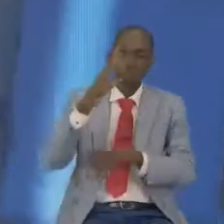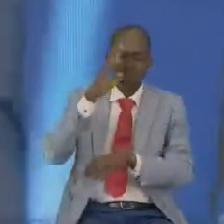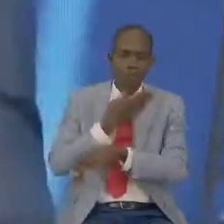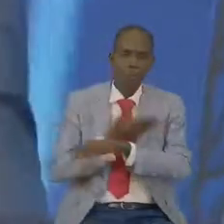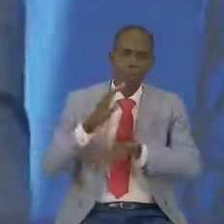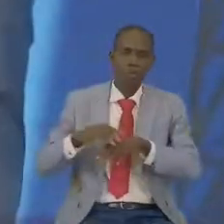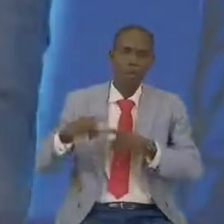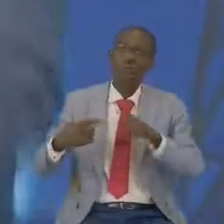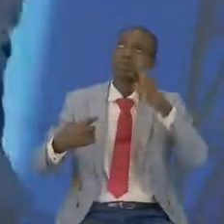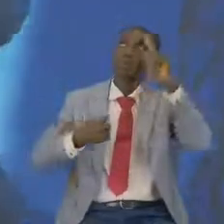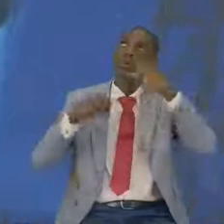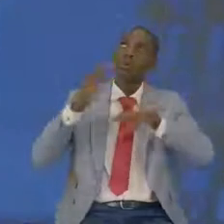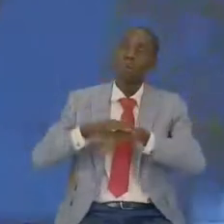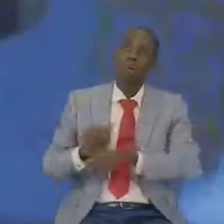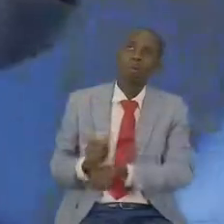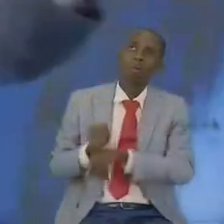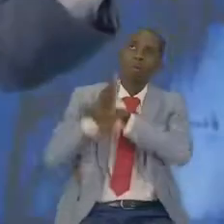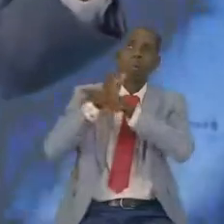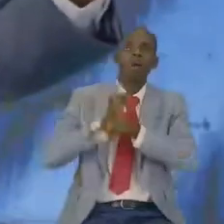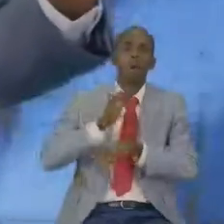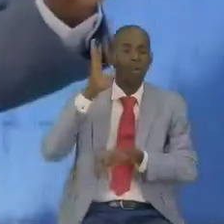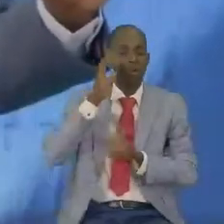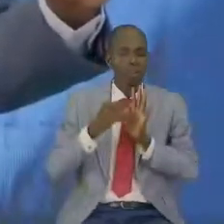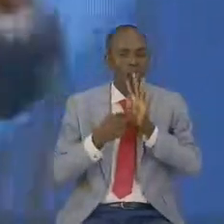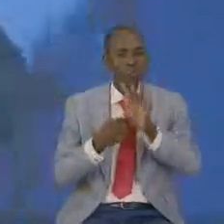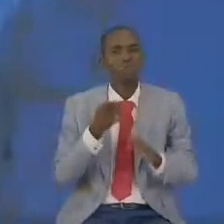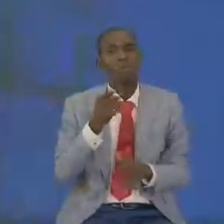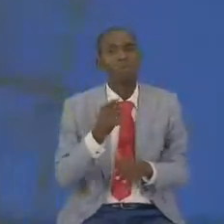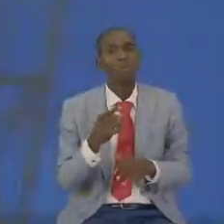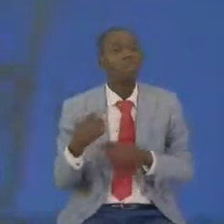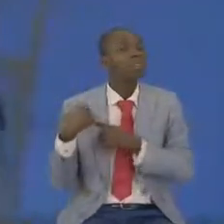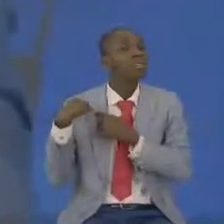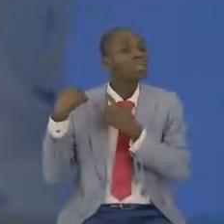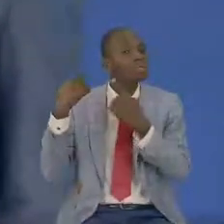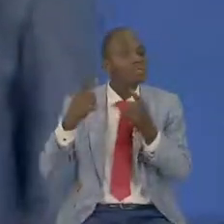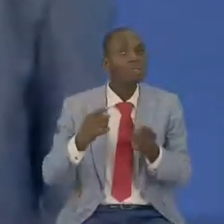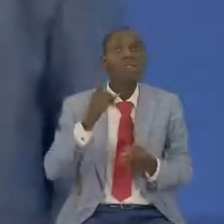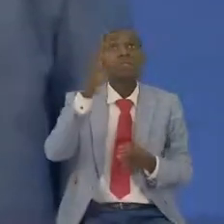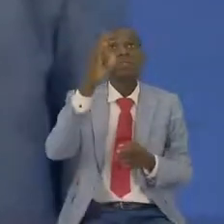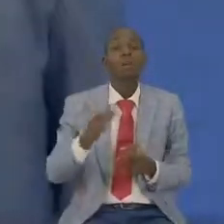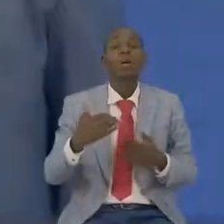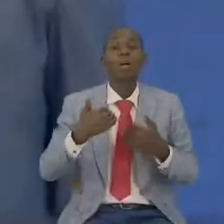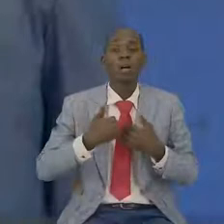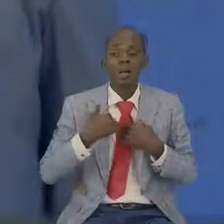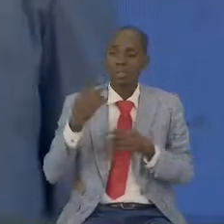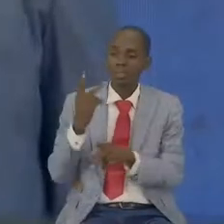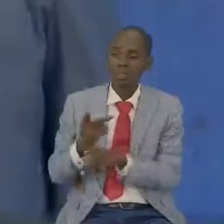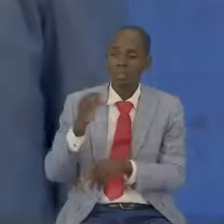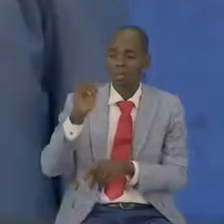la montagne que je vais te montrer. Tout ce temps-là, Dieu avait placé un agneau